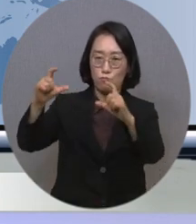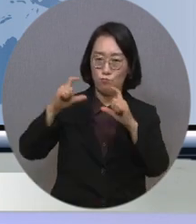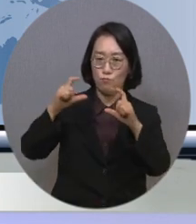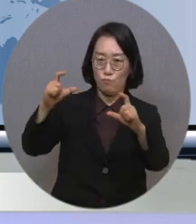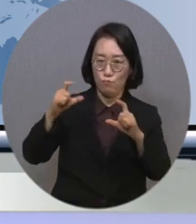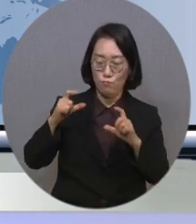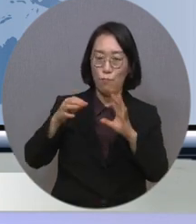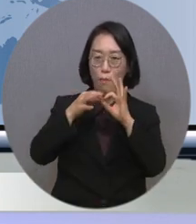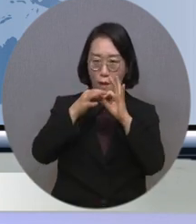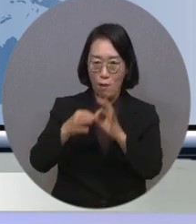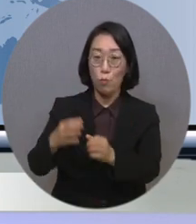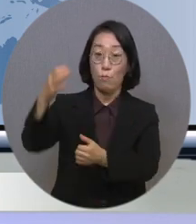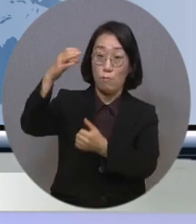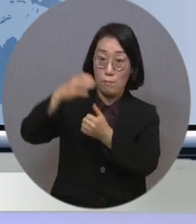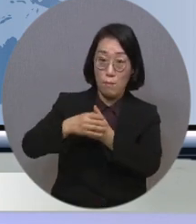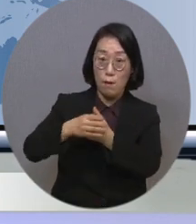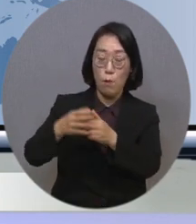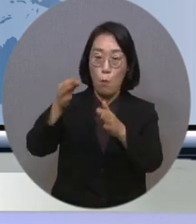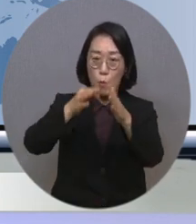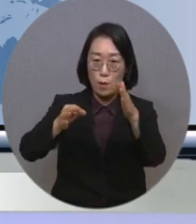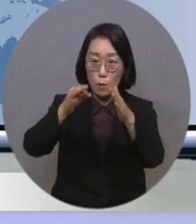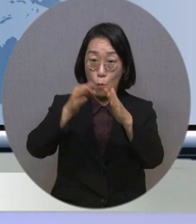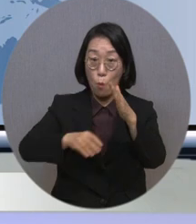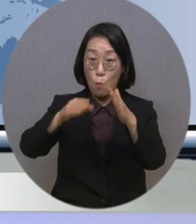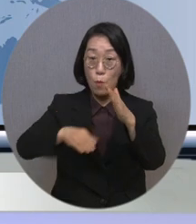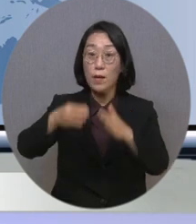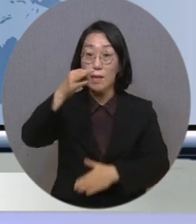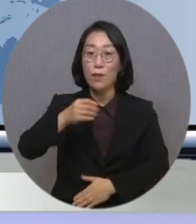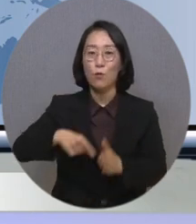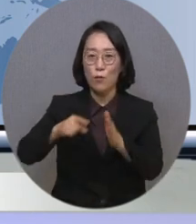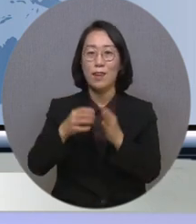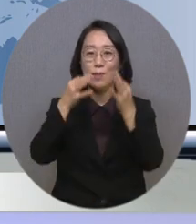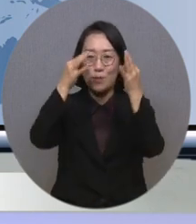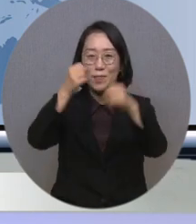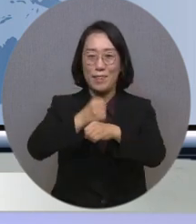만큼 앞으로도 공익적 역할에 최선을 다하겠습니다.